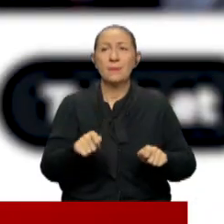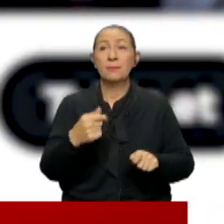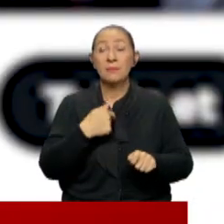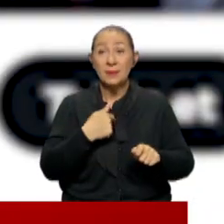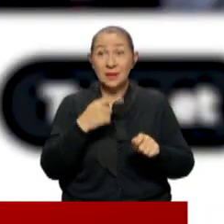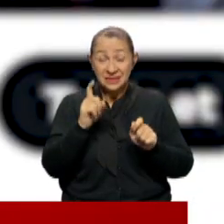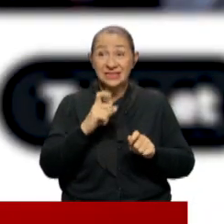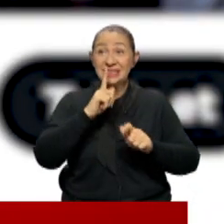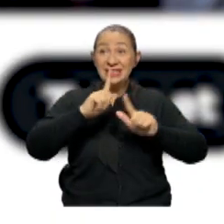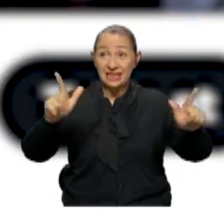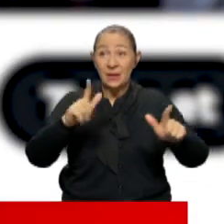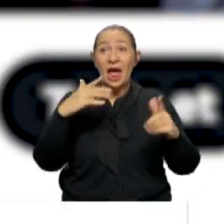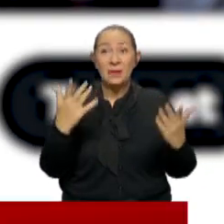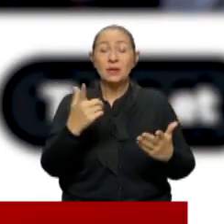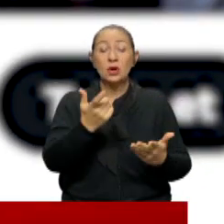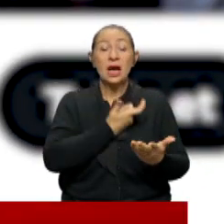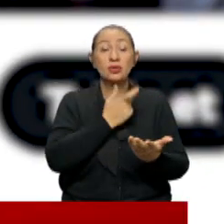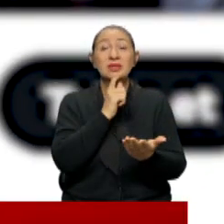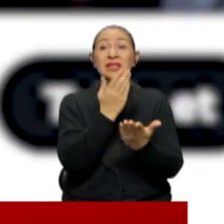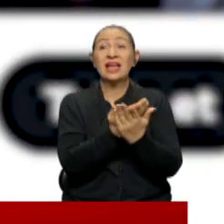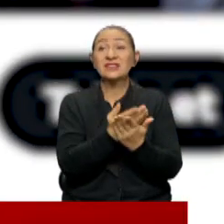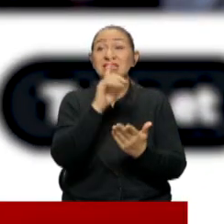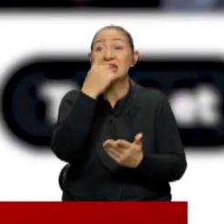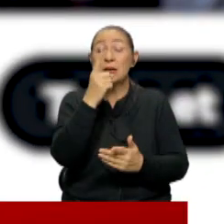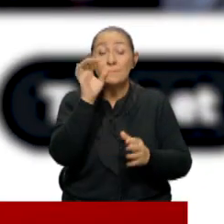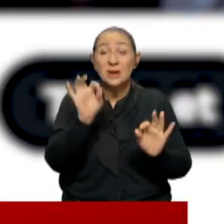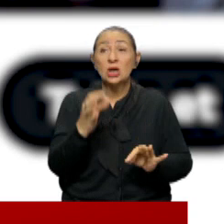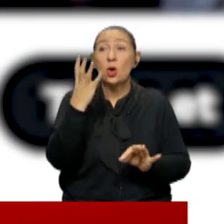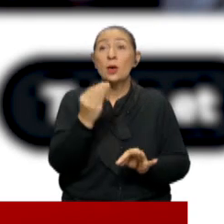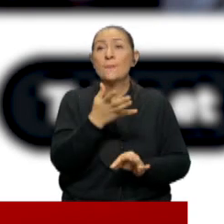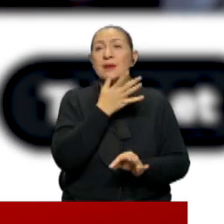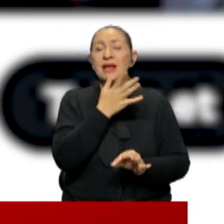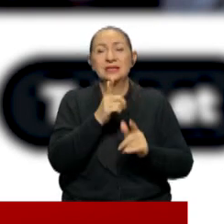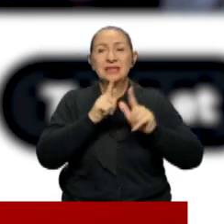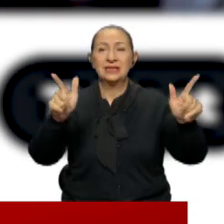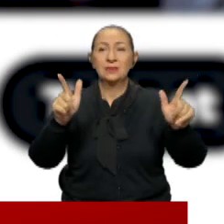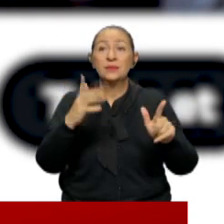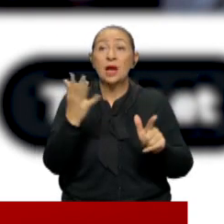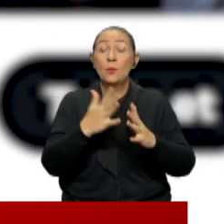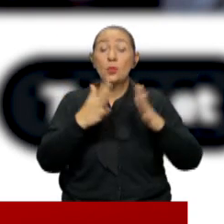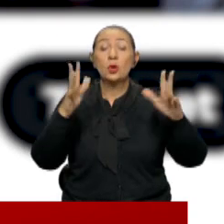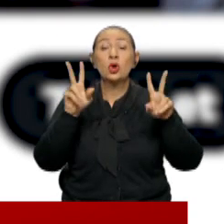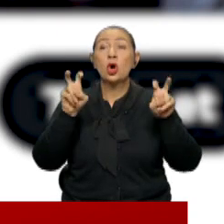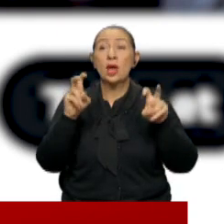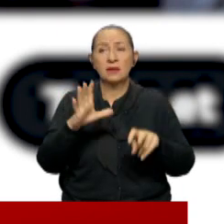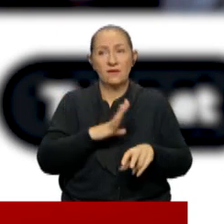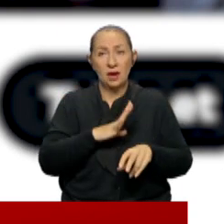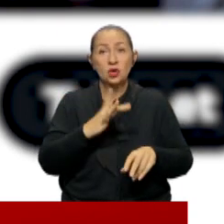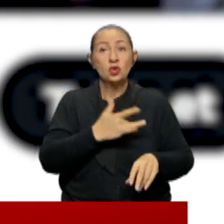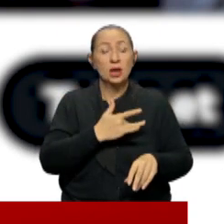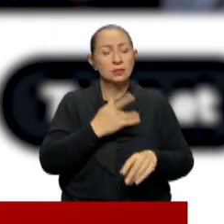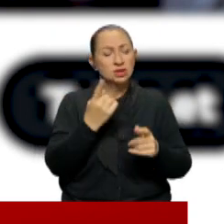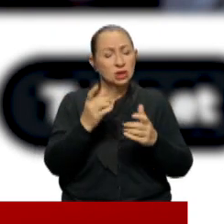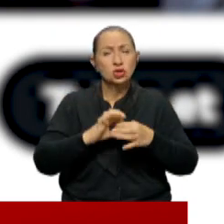benimle misiniz diye seslendiğimde Elbette bu kanunun teklifimin sadece başlangıç olduğunu bilerek seslendim daha büyük meseleler de var ve